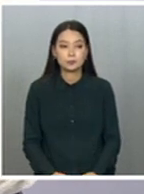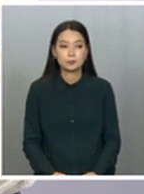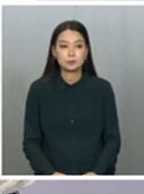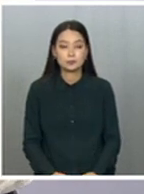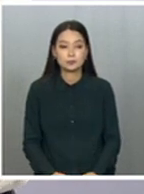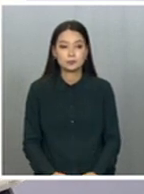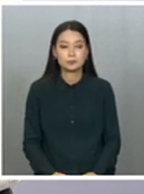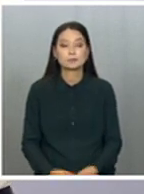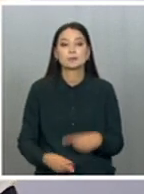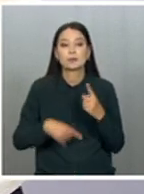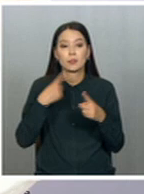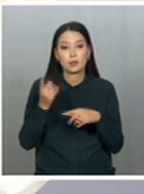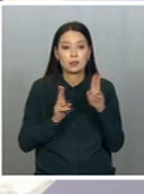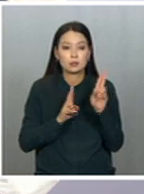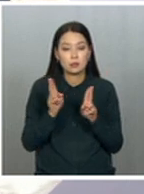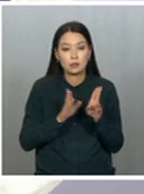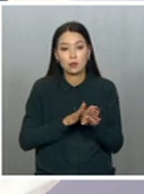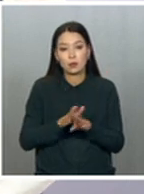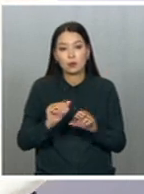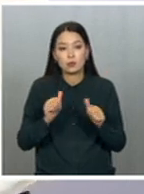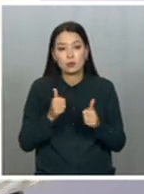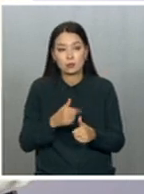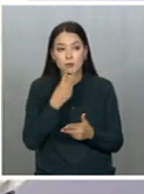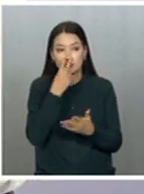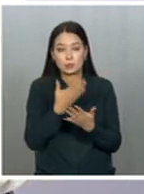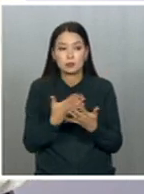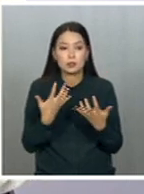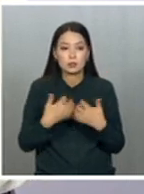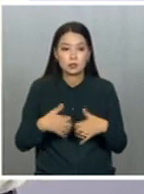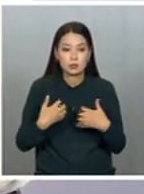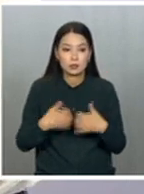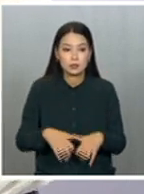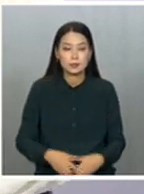Келесі формулаларды пайдалану арқылы есепті шығарамыз.